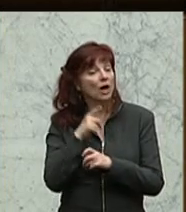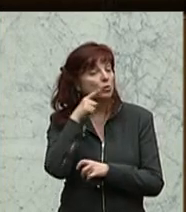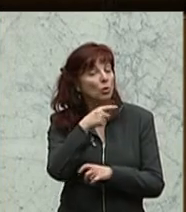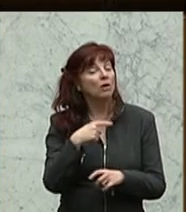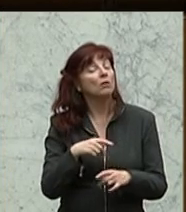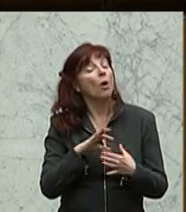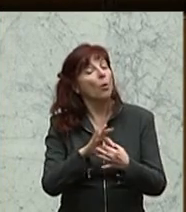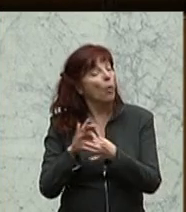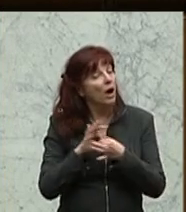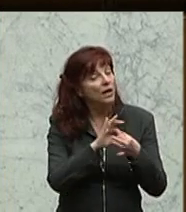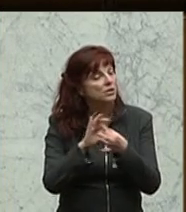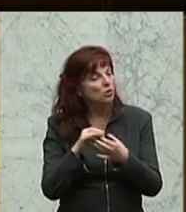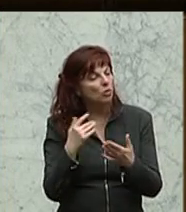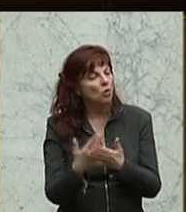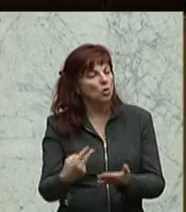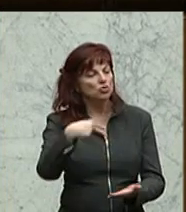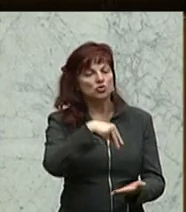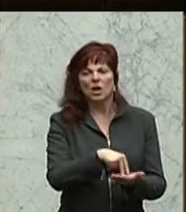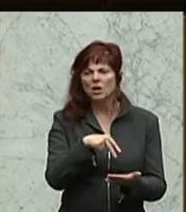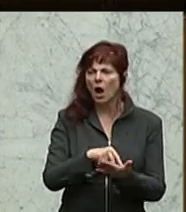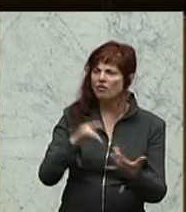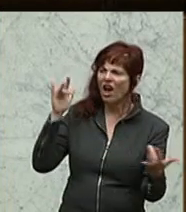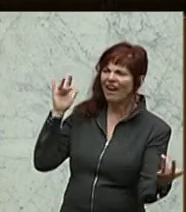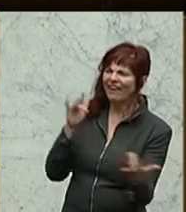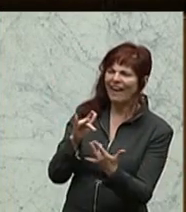und machen gegen diese ÖVP mobil. Na was jetzt? Also,